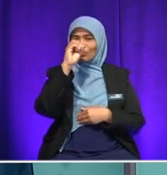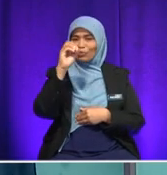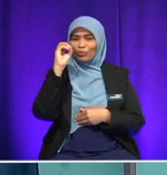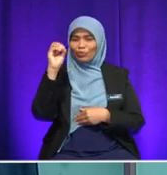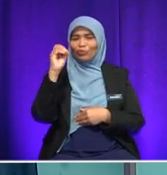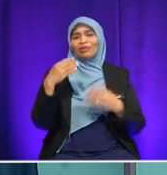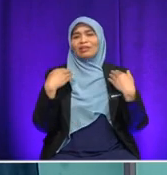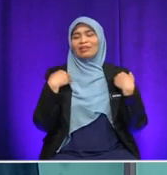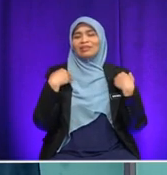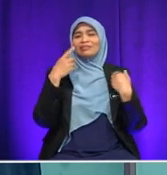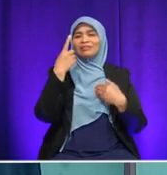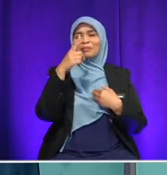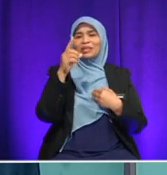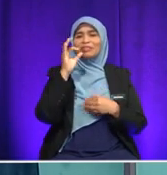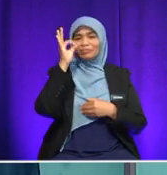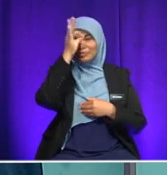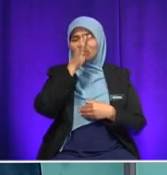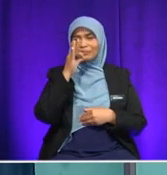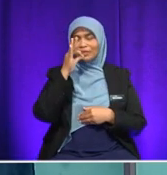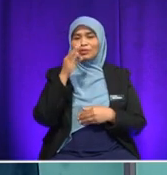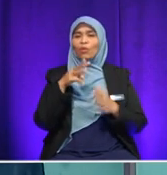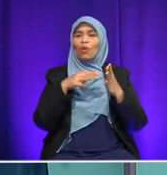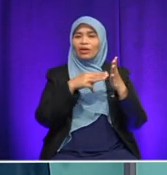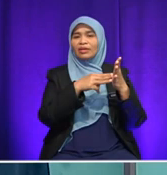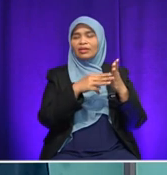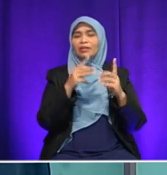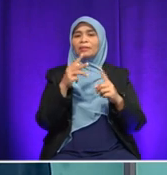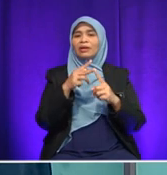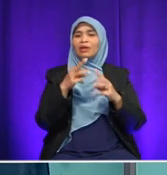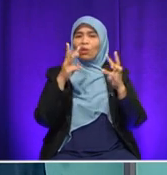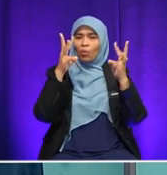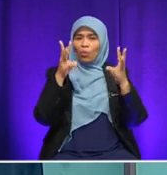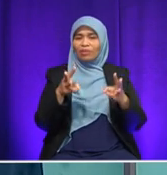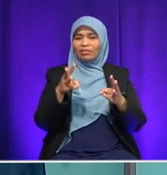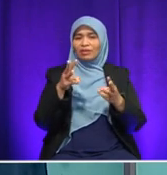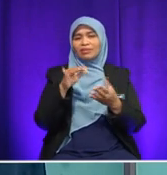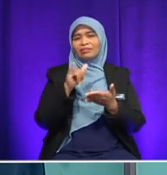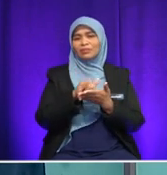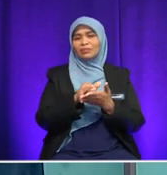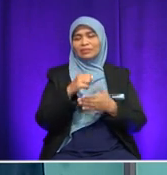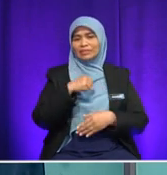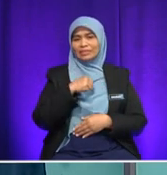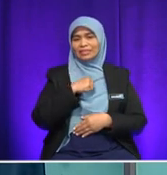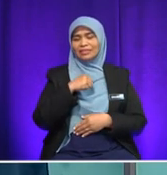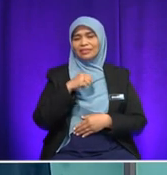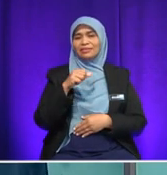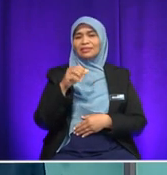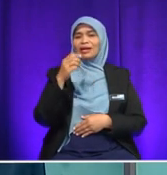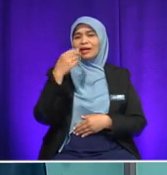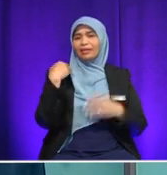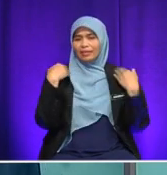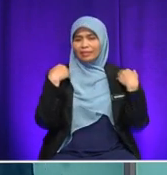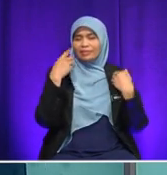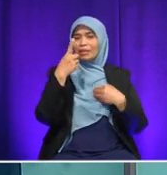Faham. Ada 11 kosong kan? Dia mewakili kepada watak dan perwatakan Dol itu sendiri. Ada 11 perkara.